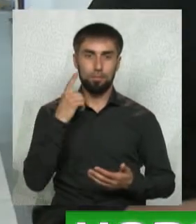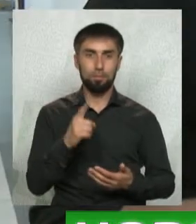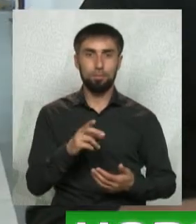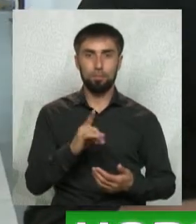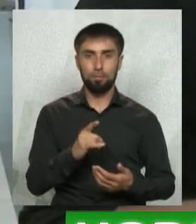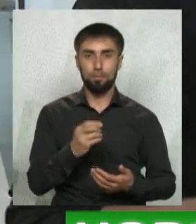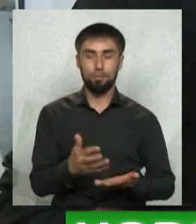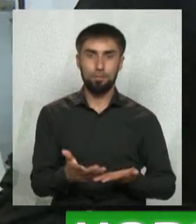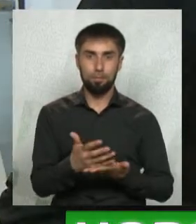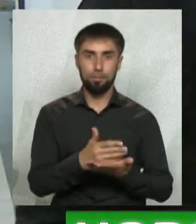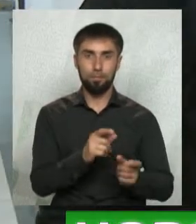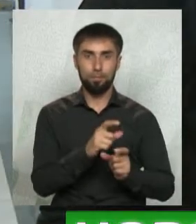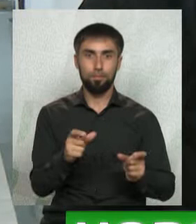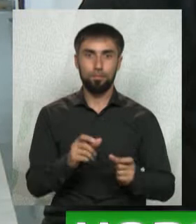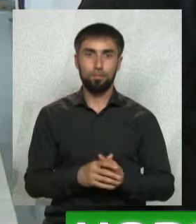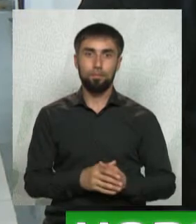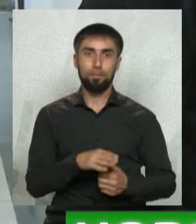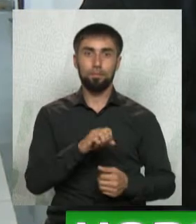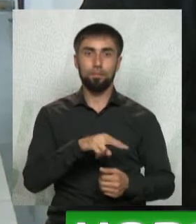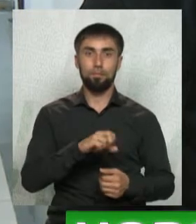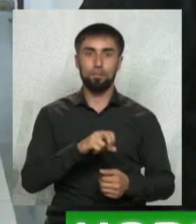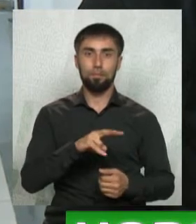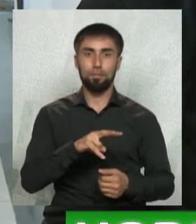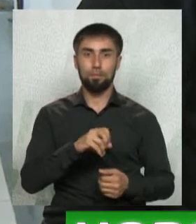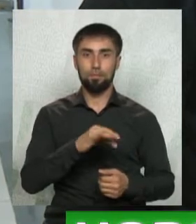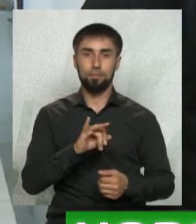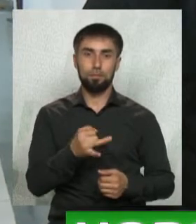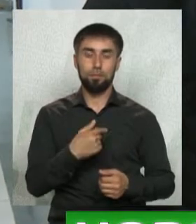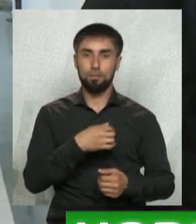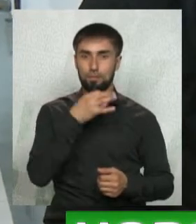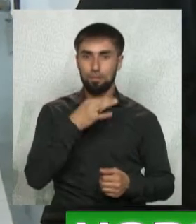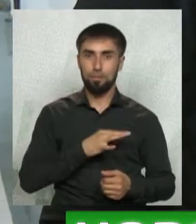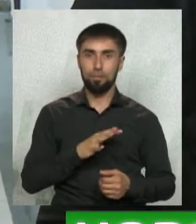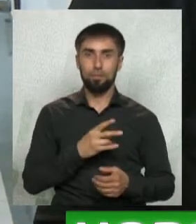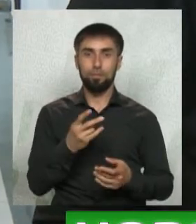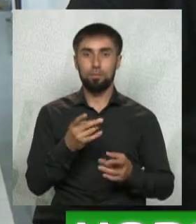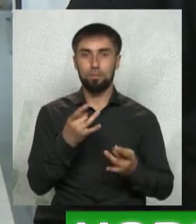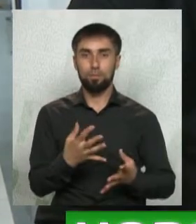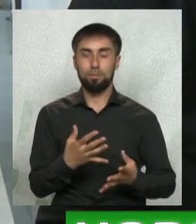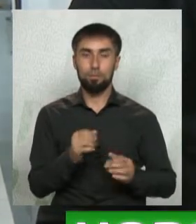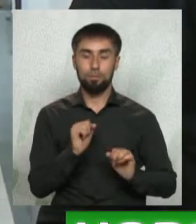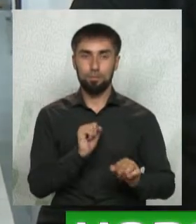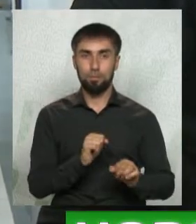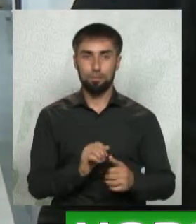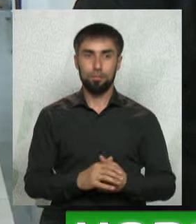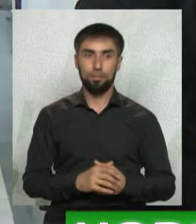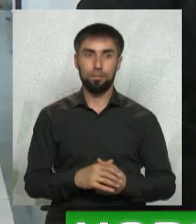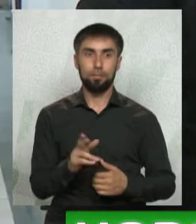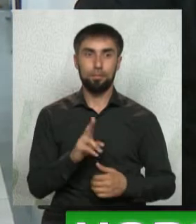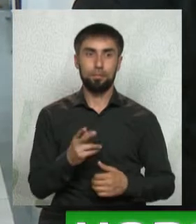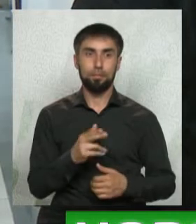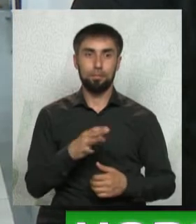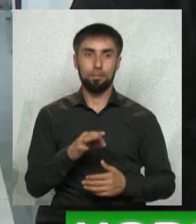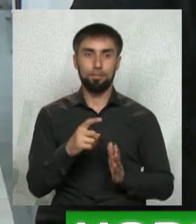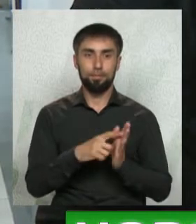почему бы не собрать людей талантливых. И нам еще сказали, что нужно просто отстаивать какие-то